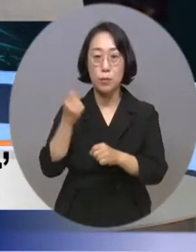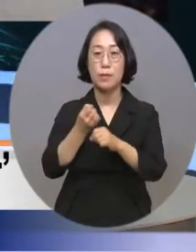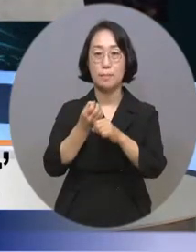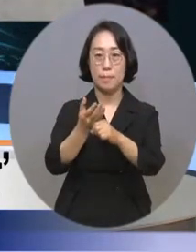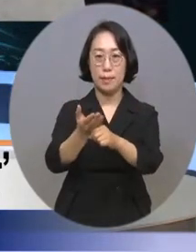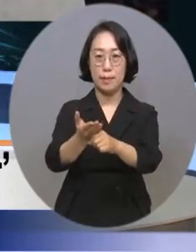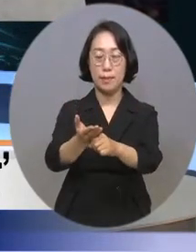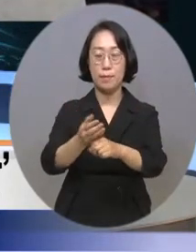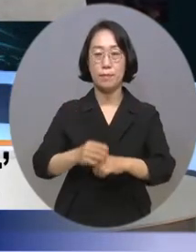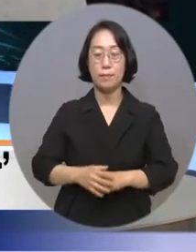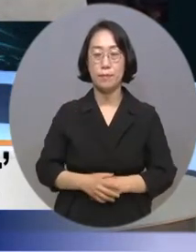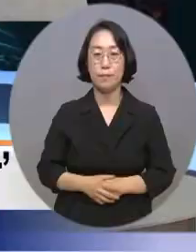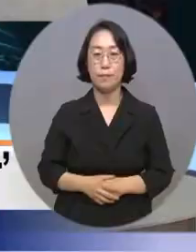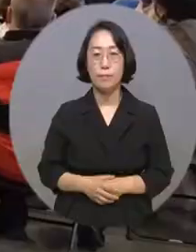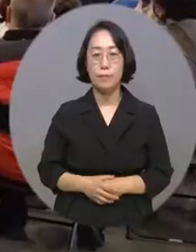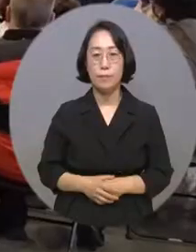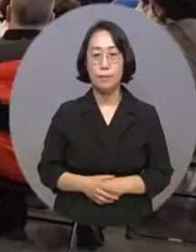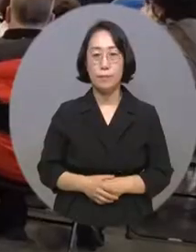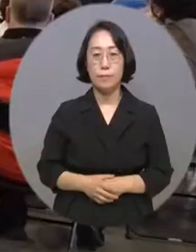기자가 전합니다.